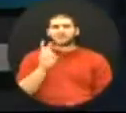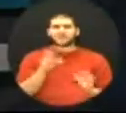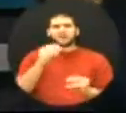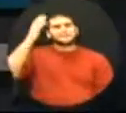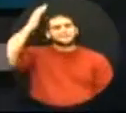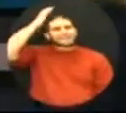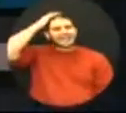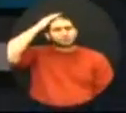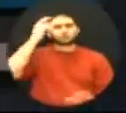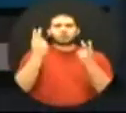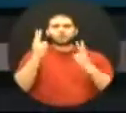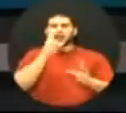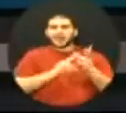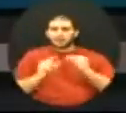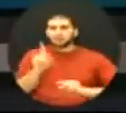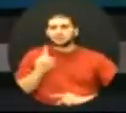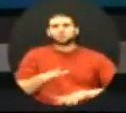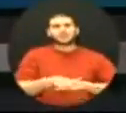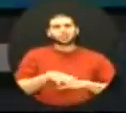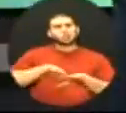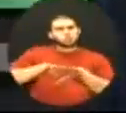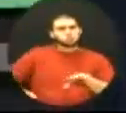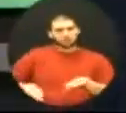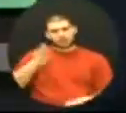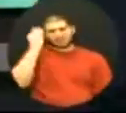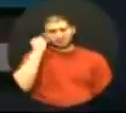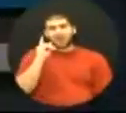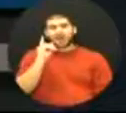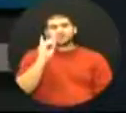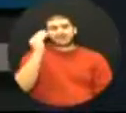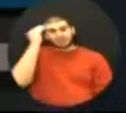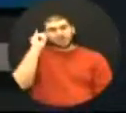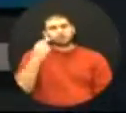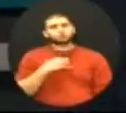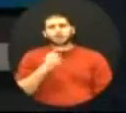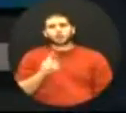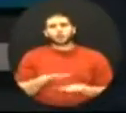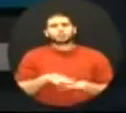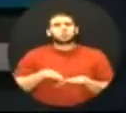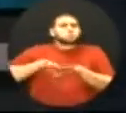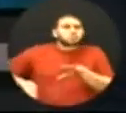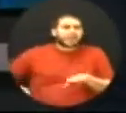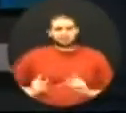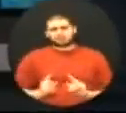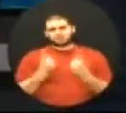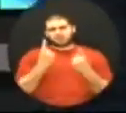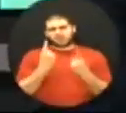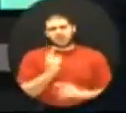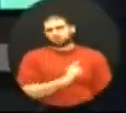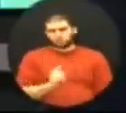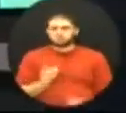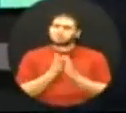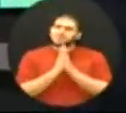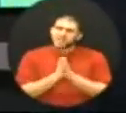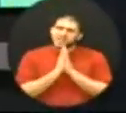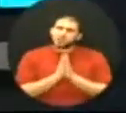כי זה חשוב לדבר עם מי שירגיש מודר מהזיכרון. אבל כדי שאנחנו לא נרגיש מודרים ממה שקרה,